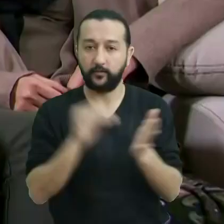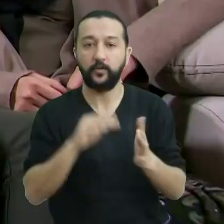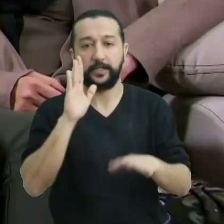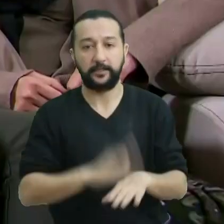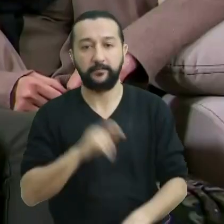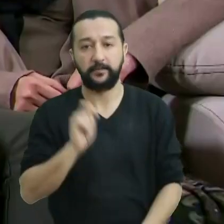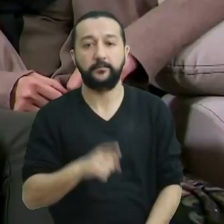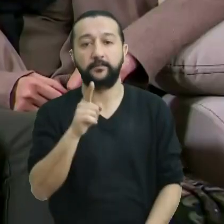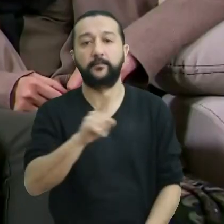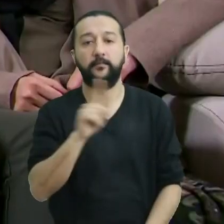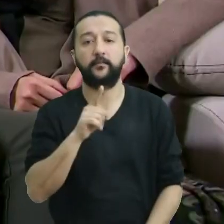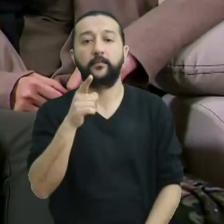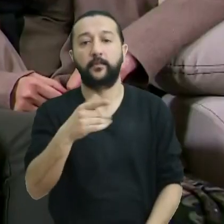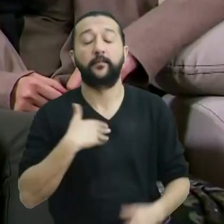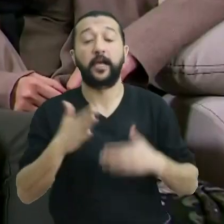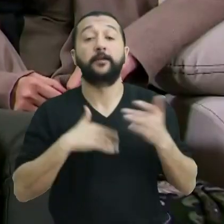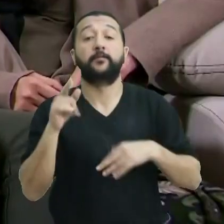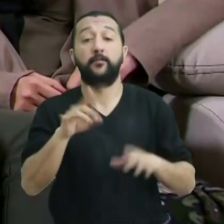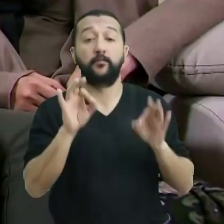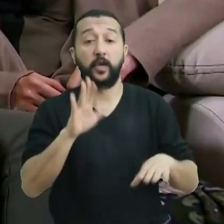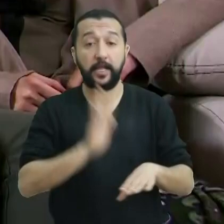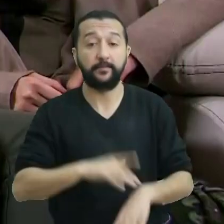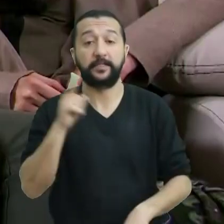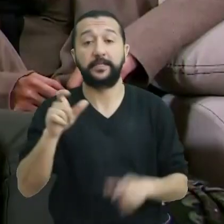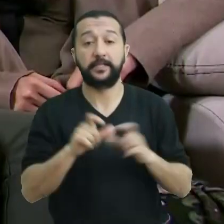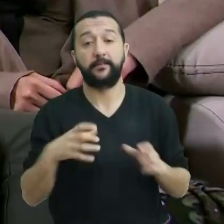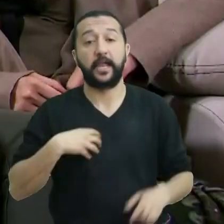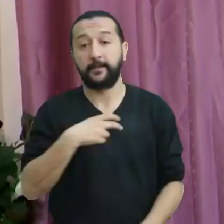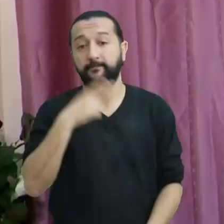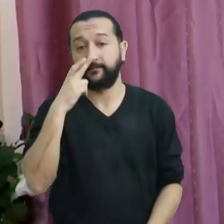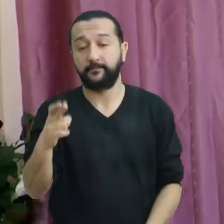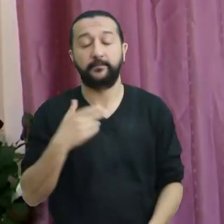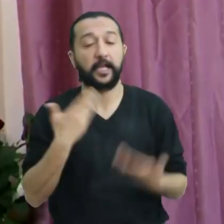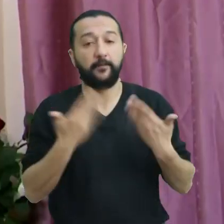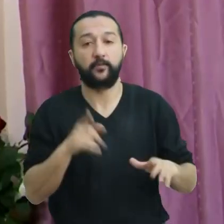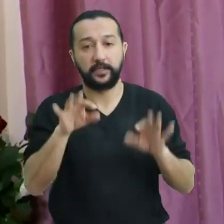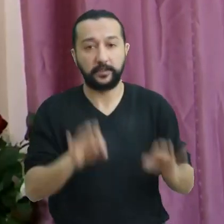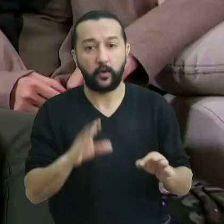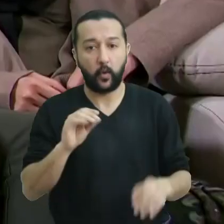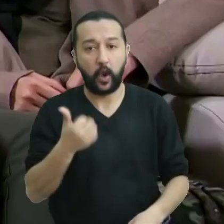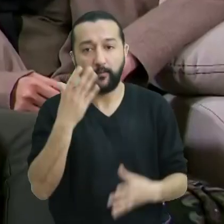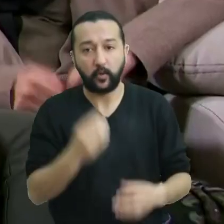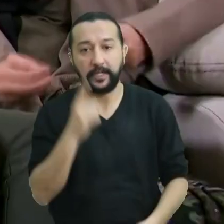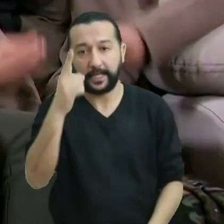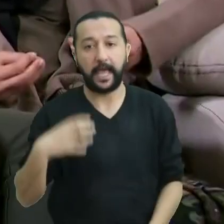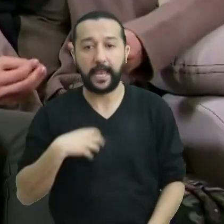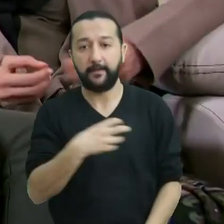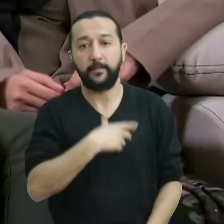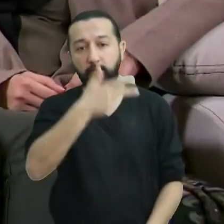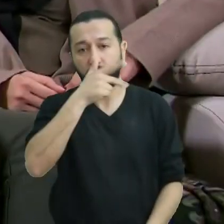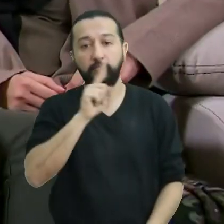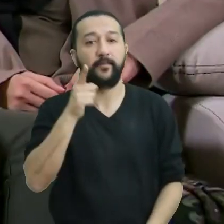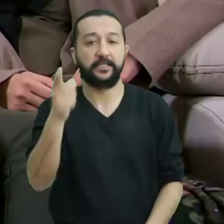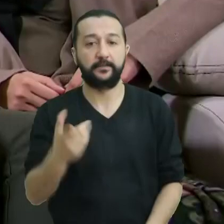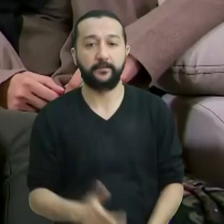vereceğiz. Abi beni karıştırmayın. Yani böyle yaparsak Serpil annemi kandırmış oluruz. Hayır. Hayatım şu an önemli olan tek şey annemin üzülmemesi.